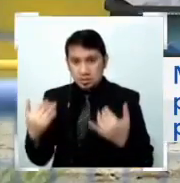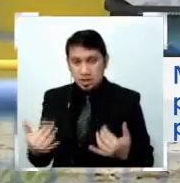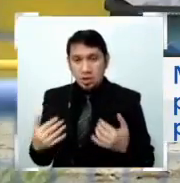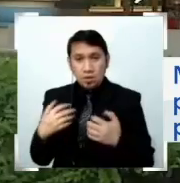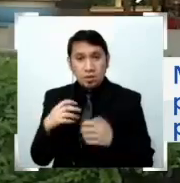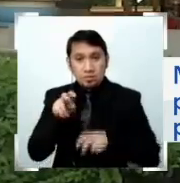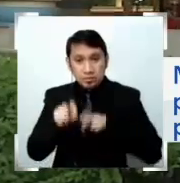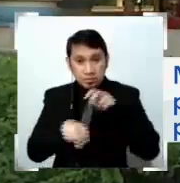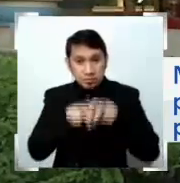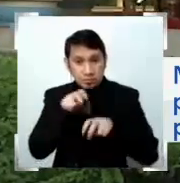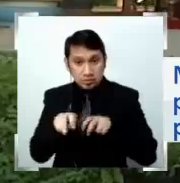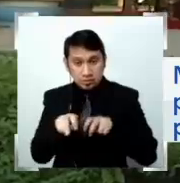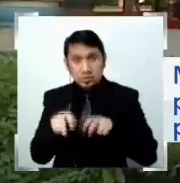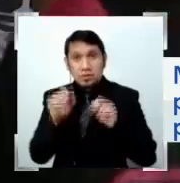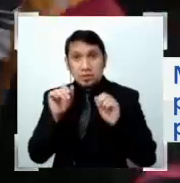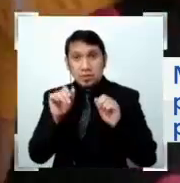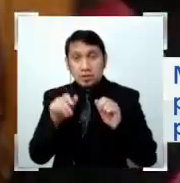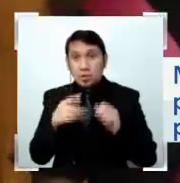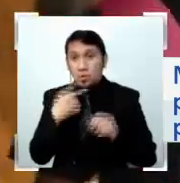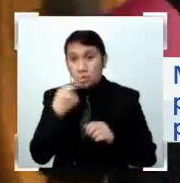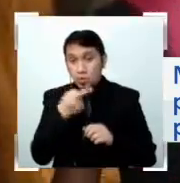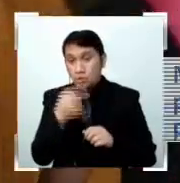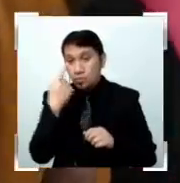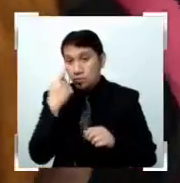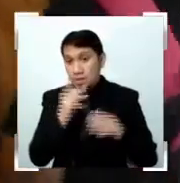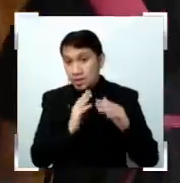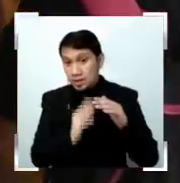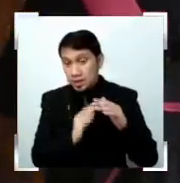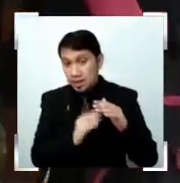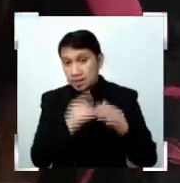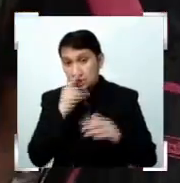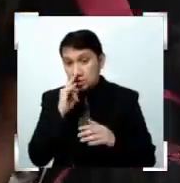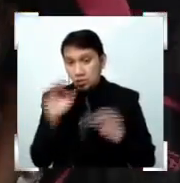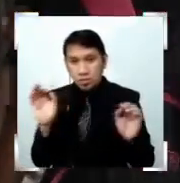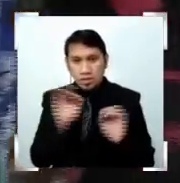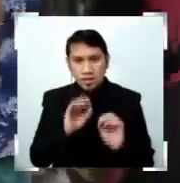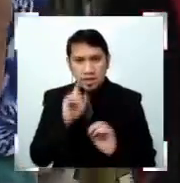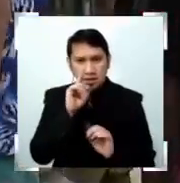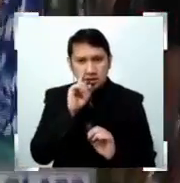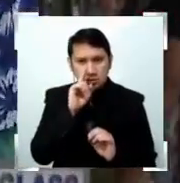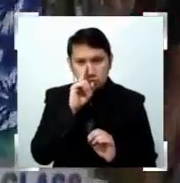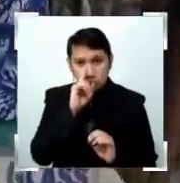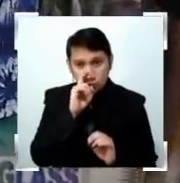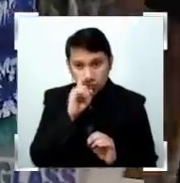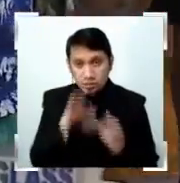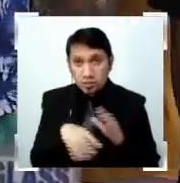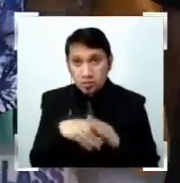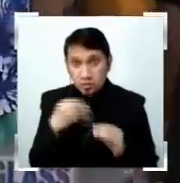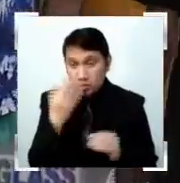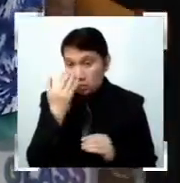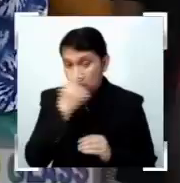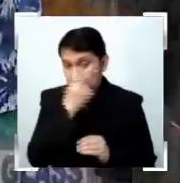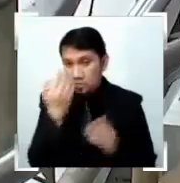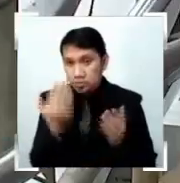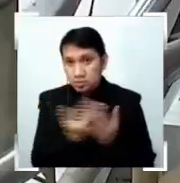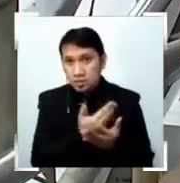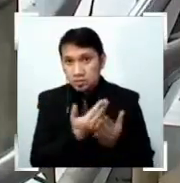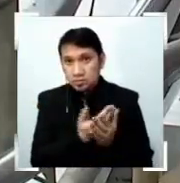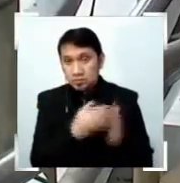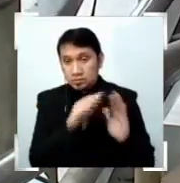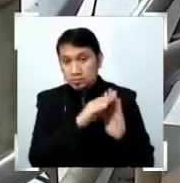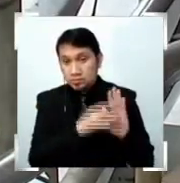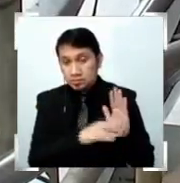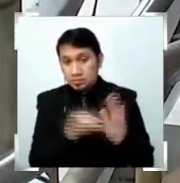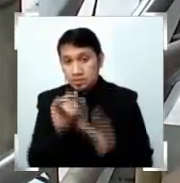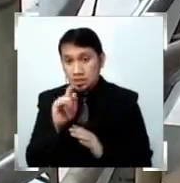sa mga pangunahing suki ay mga bata. Wala nang age restriction ang paglabas ng bahay batay sa bagong guidelines ng IATF. Pero